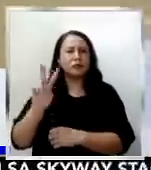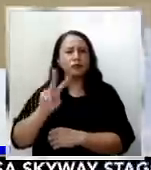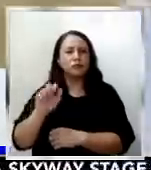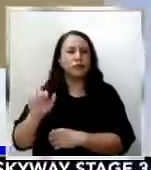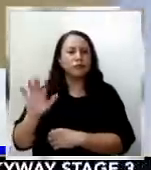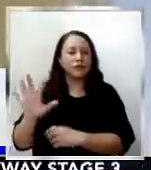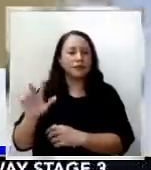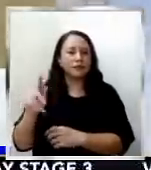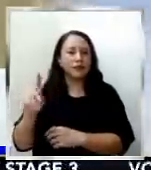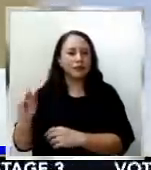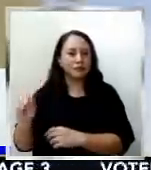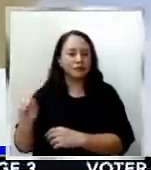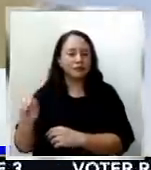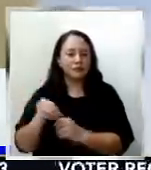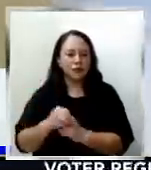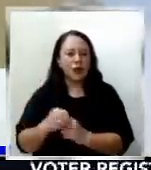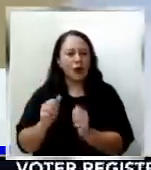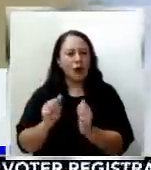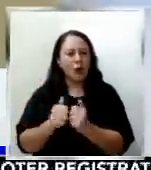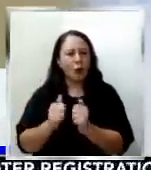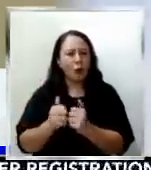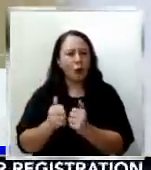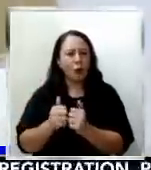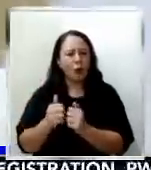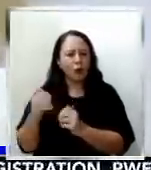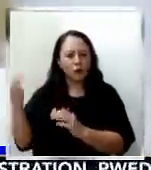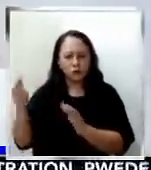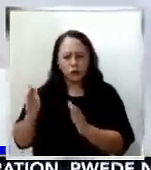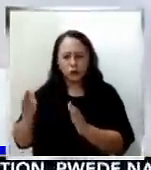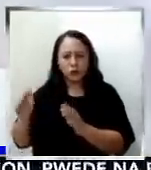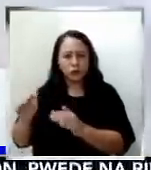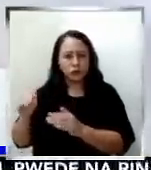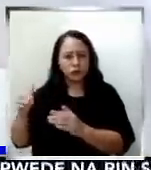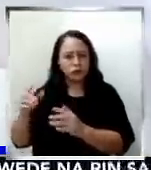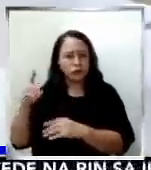Pero paano nga ba napunta sa ilog ang dolphin?